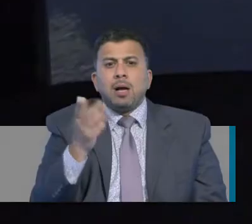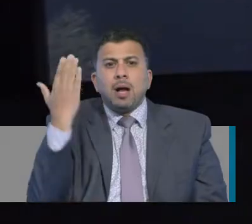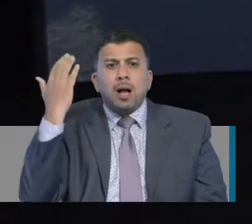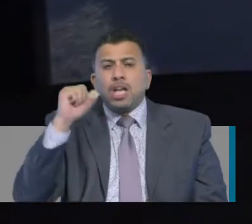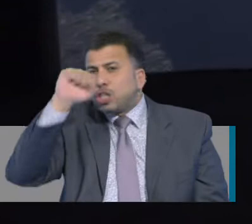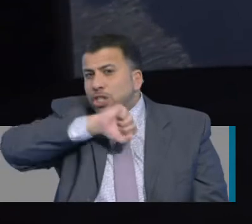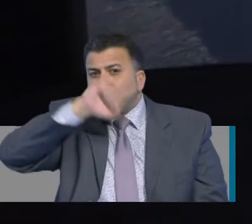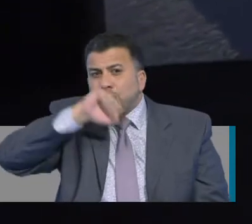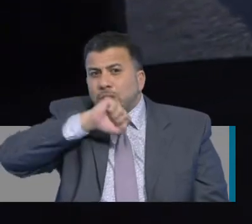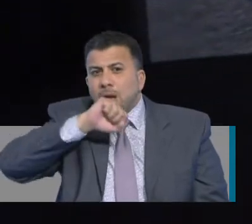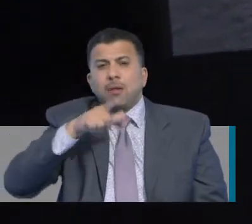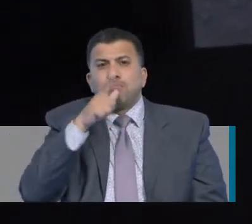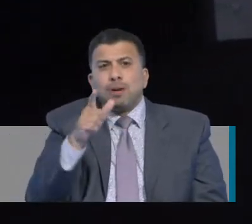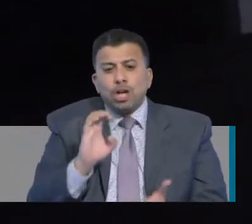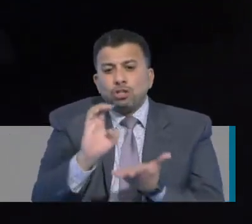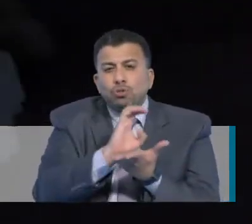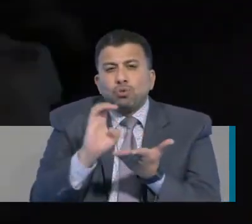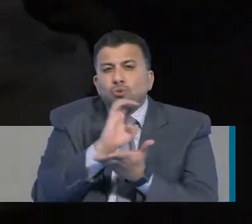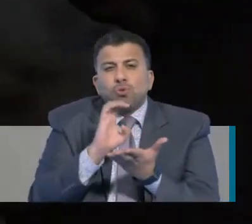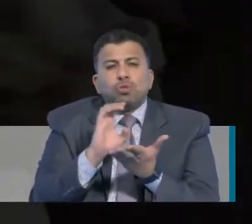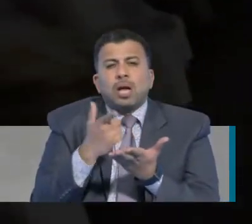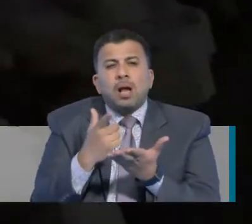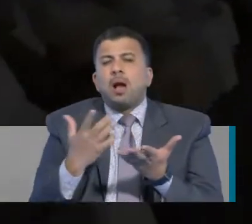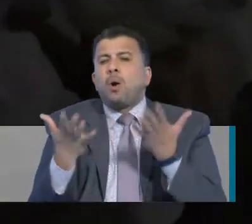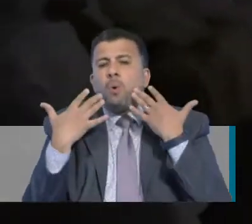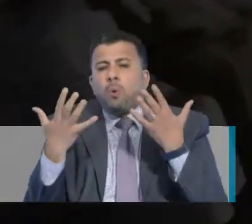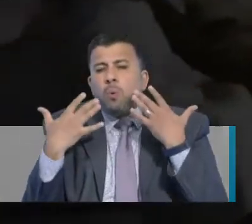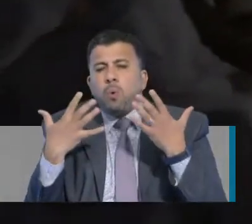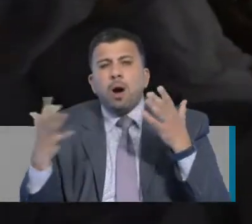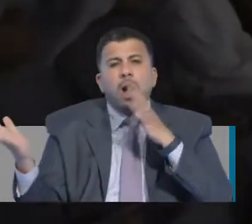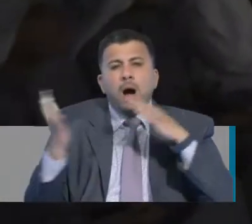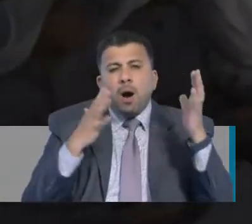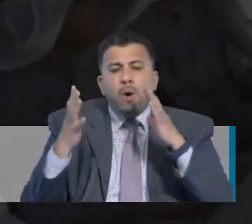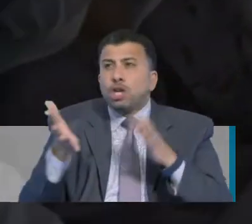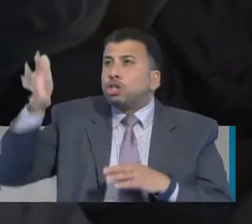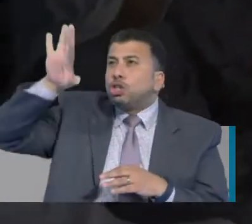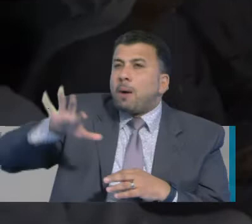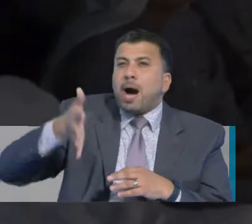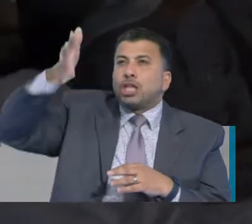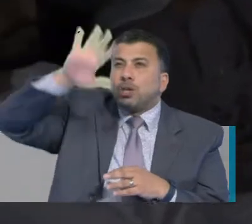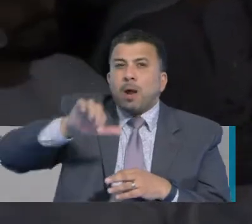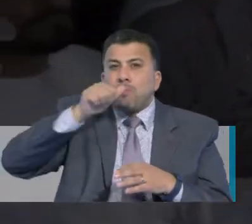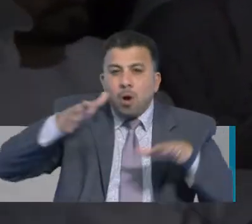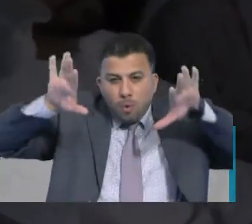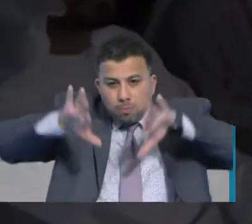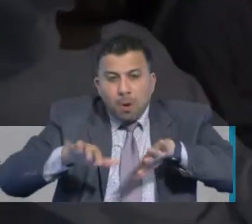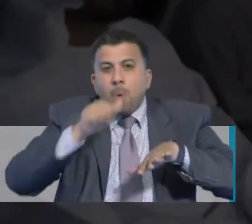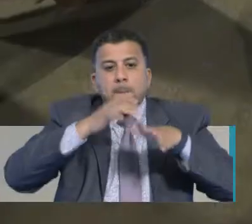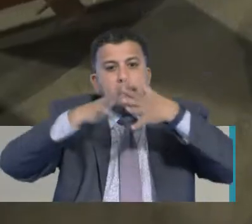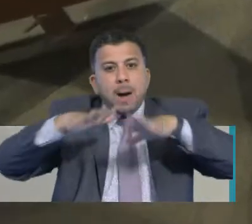له الشارقة من عوامل جيولوجية على مدار العصور شكلت جبالها وسهولها